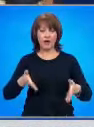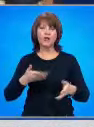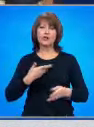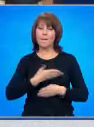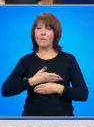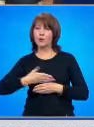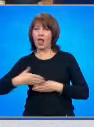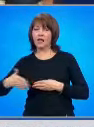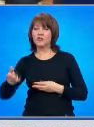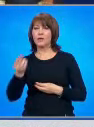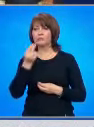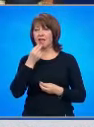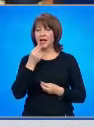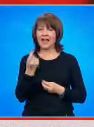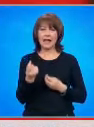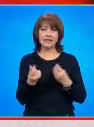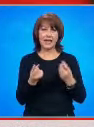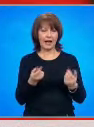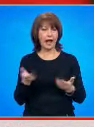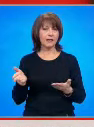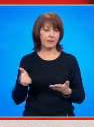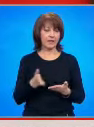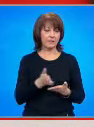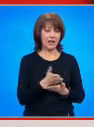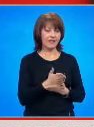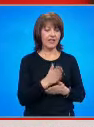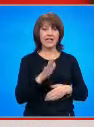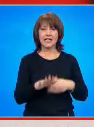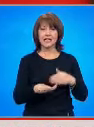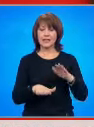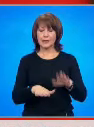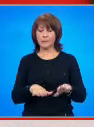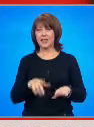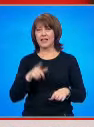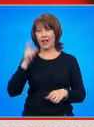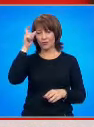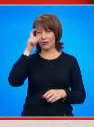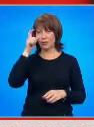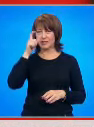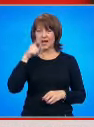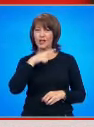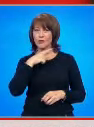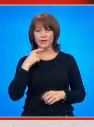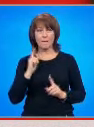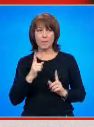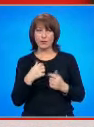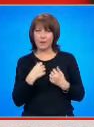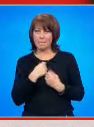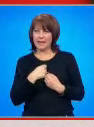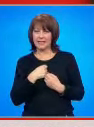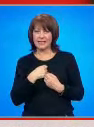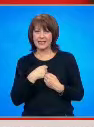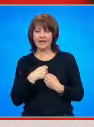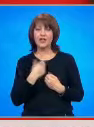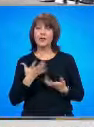и торове. Той защити двустранните отношения. Стъпките на Турция и Русия може да смущават определени кръгове, но се харесват на